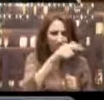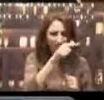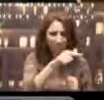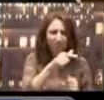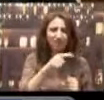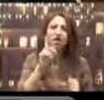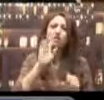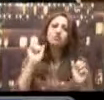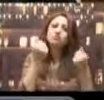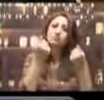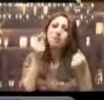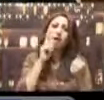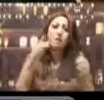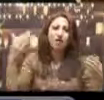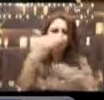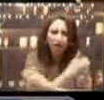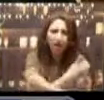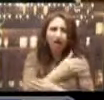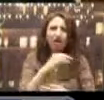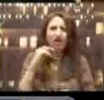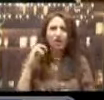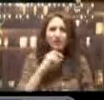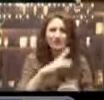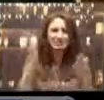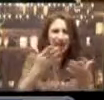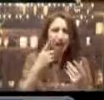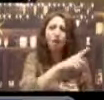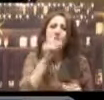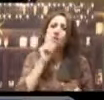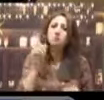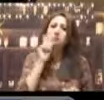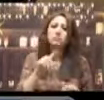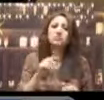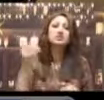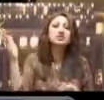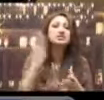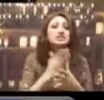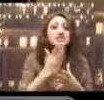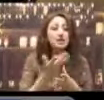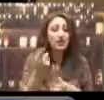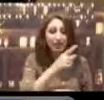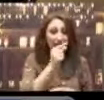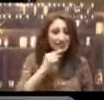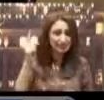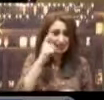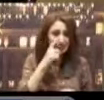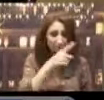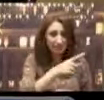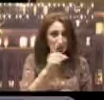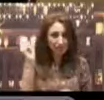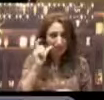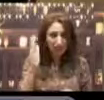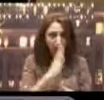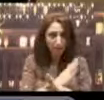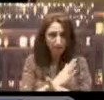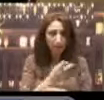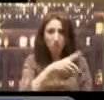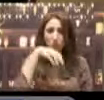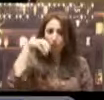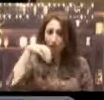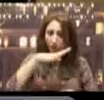لقطات خارجه. انا عايز تعليل للموقف ده. هل ده موقف ديني؟ هل هو موقف